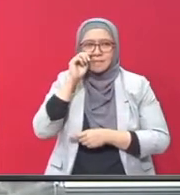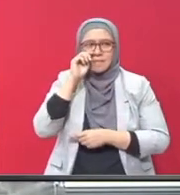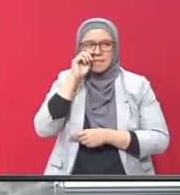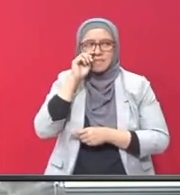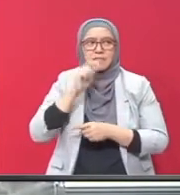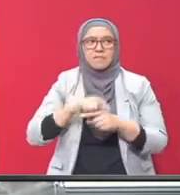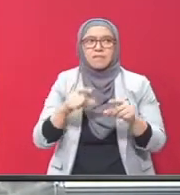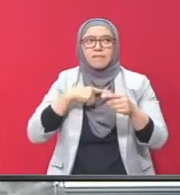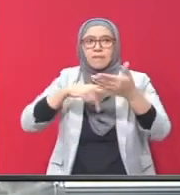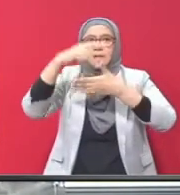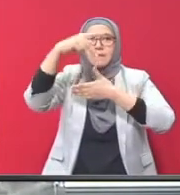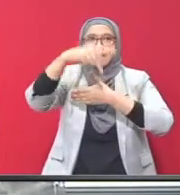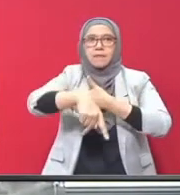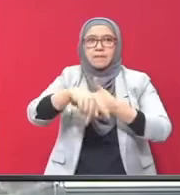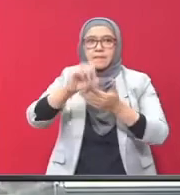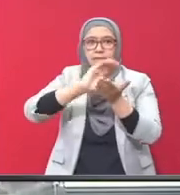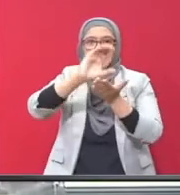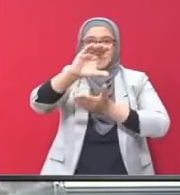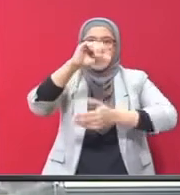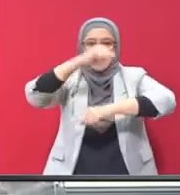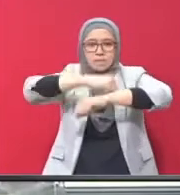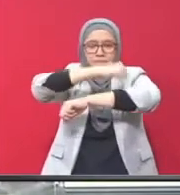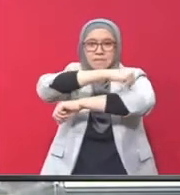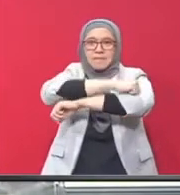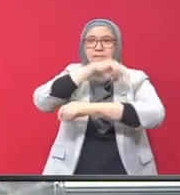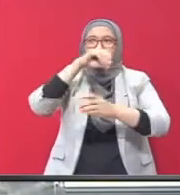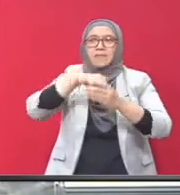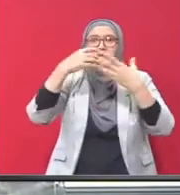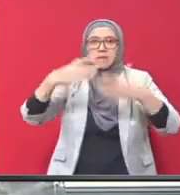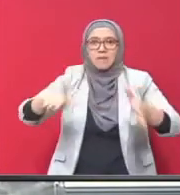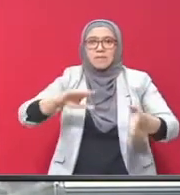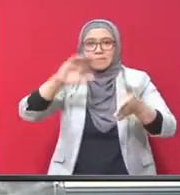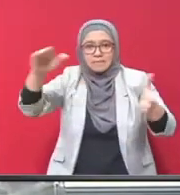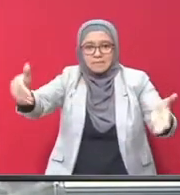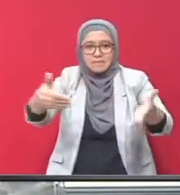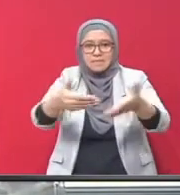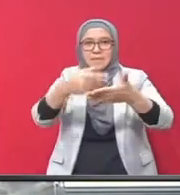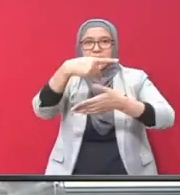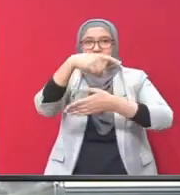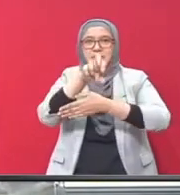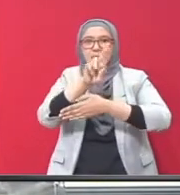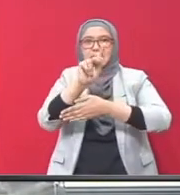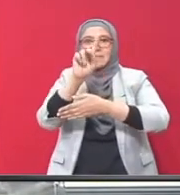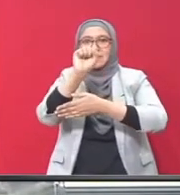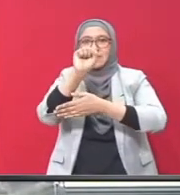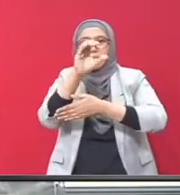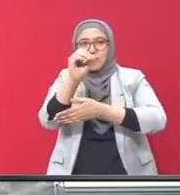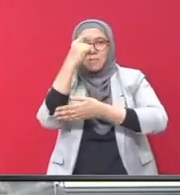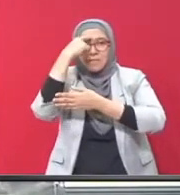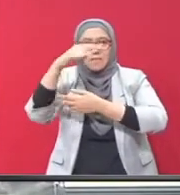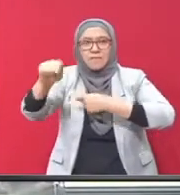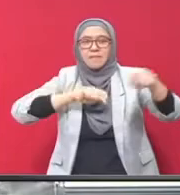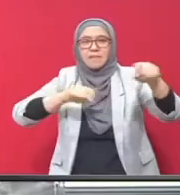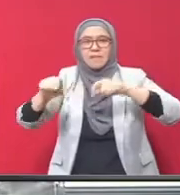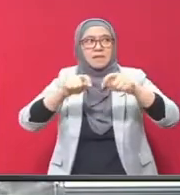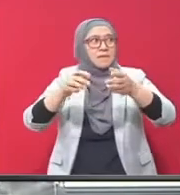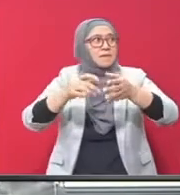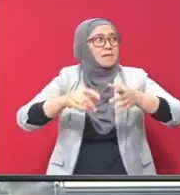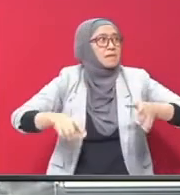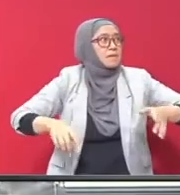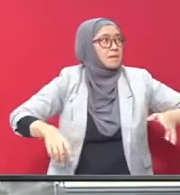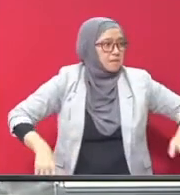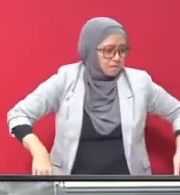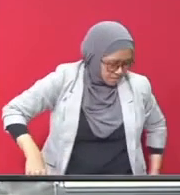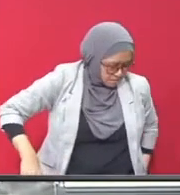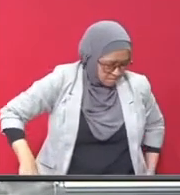program saksi diupah ini telah dikenal pasti oleh kenzou untuk tindakan menuntut kembali bayaran daripada